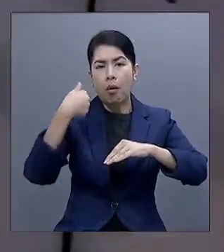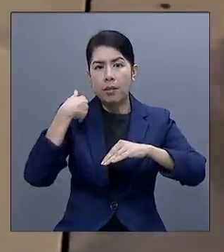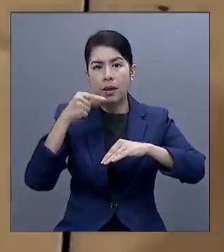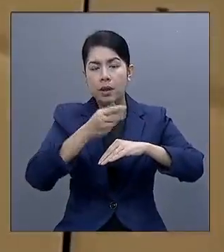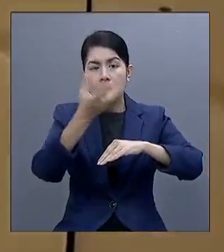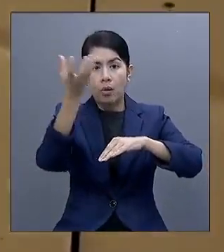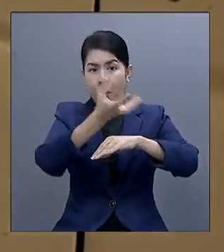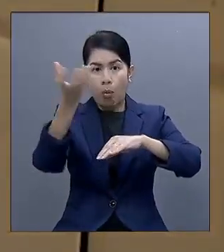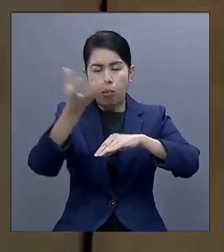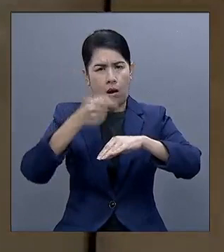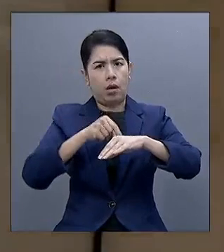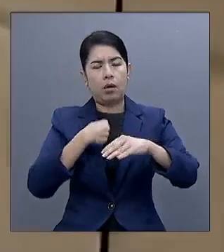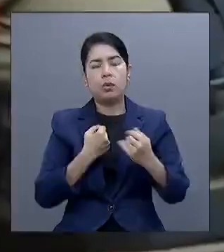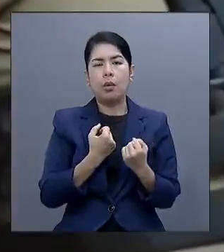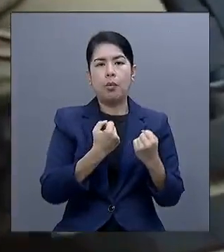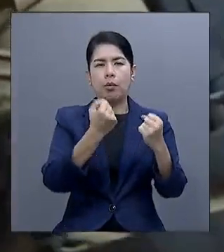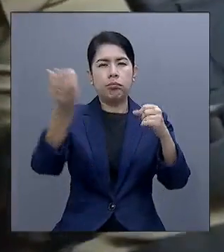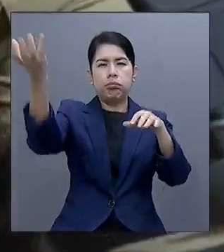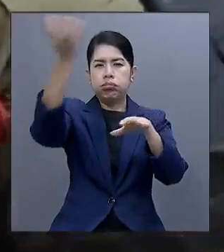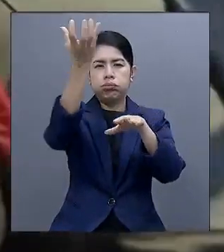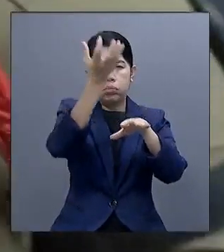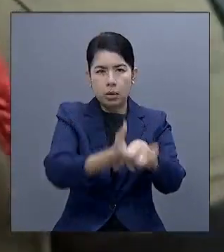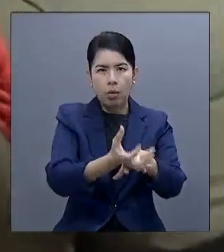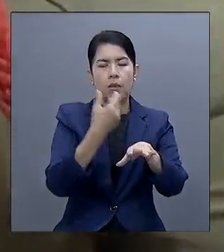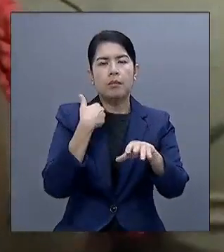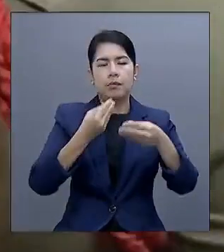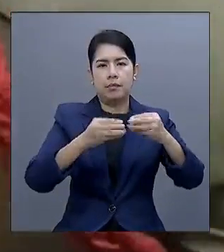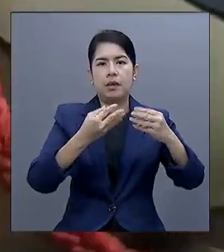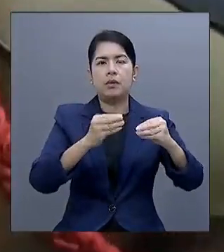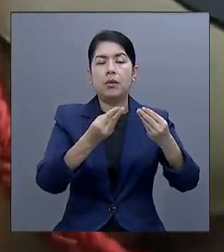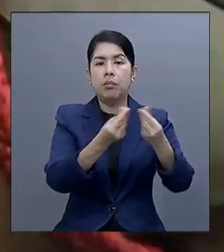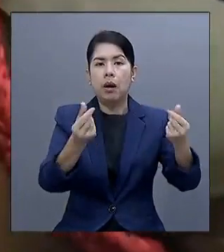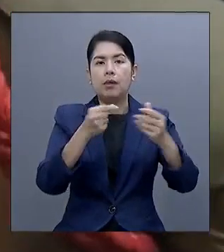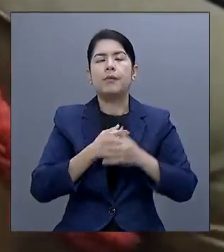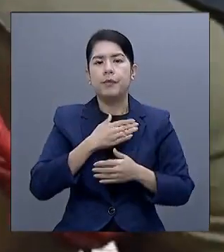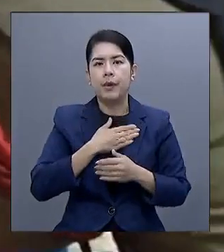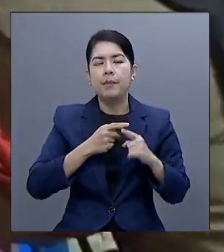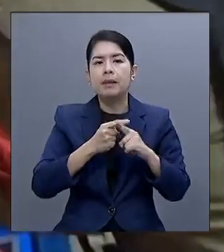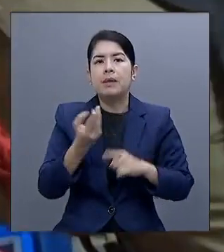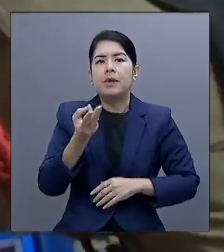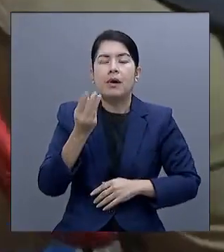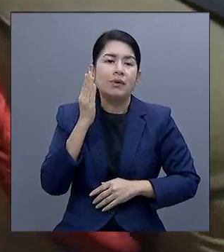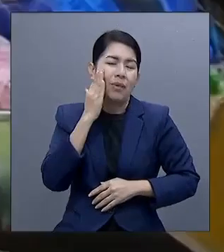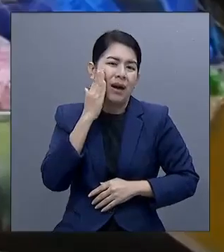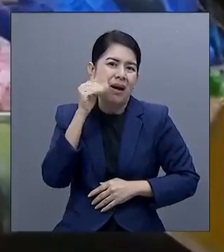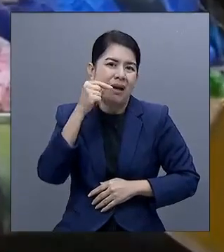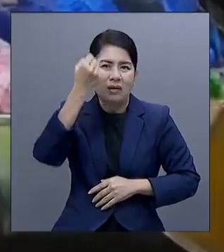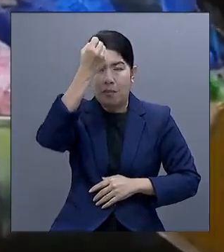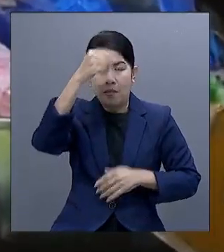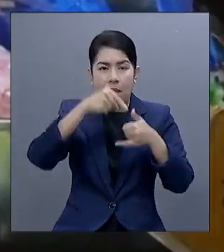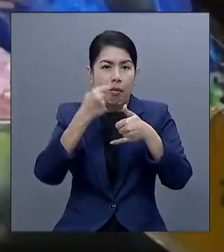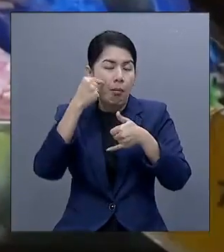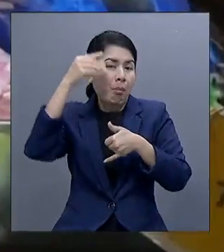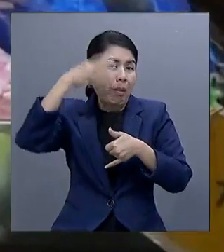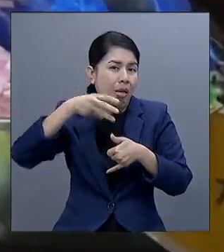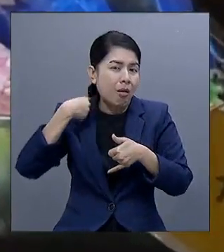ลงมาปะทะเข้ากับหน้ารถอย่างแรงจนกระจกแตกตัวเองบาดเจ็บเล็กน้อยบริเวณใบหน้าเพราะว่าถูกเศษกระจกแต่ว่